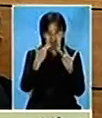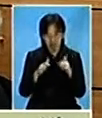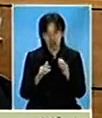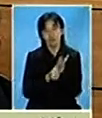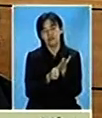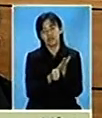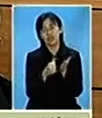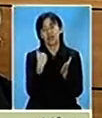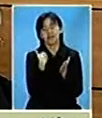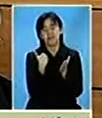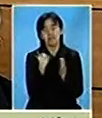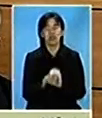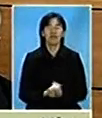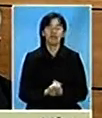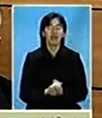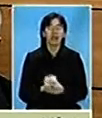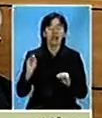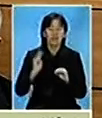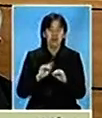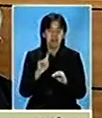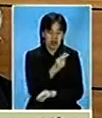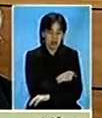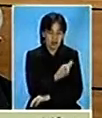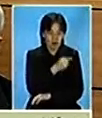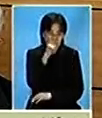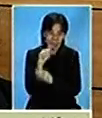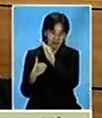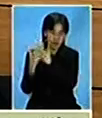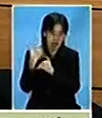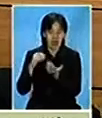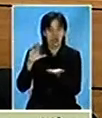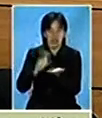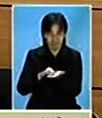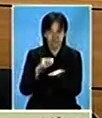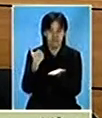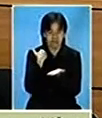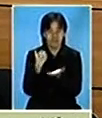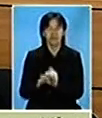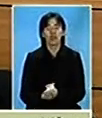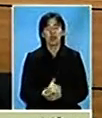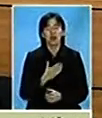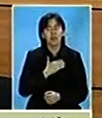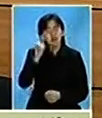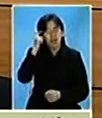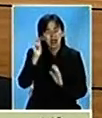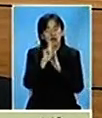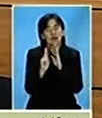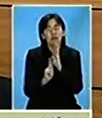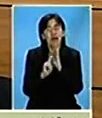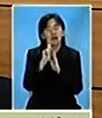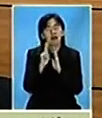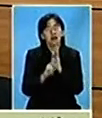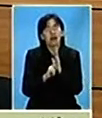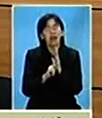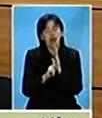งดังกล่าวเนี่ยใส่เรื่องการแพทย์แผนไทยประยุกต์เนี่ยเข้าไปคู่ขนานกัน ที่จริงมันควรจะเป็นร่างกฎหมายฉบับหนึ่งไม่ใช่มา